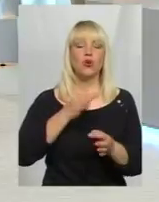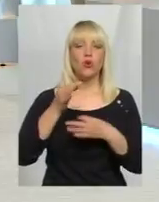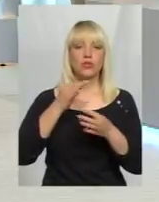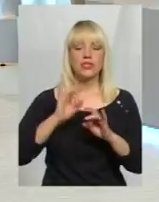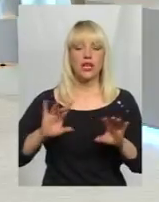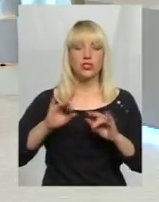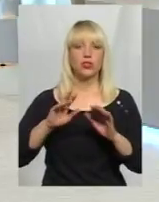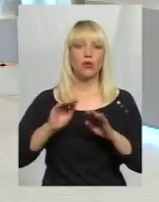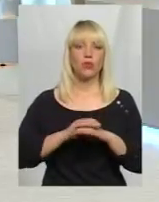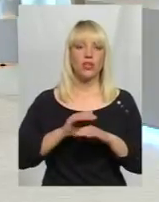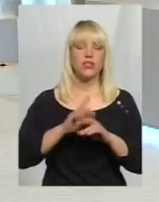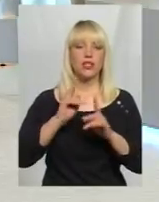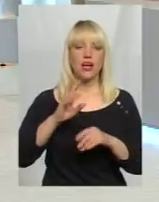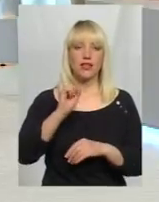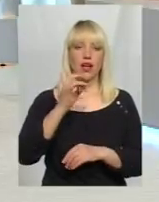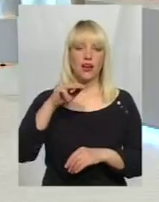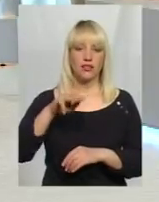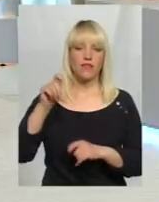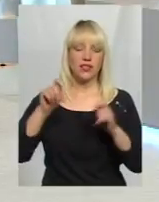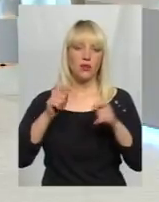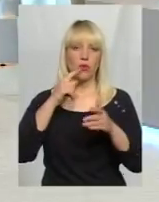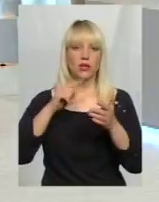на арт-фест у Париж потрапили хмельничанки?